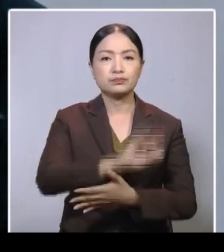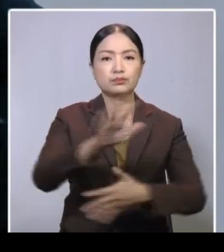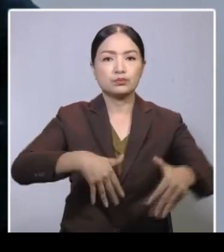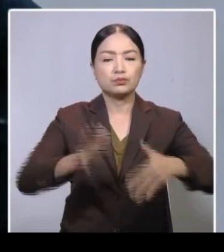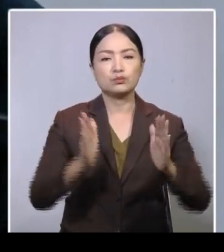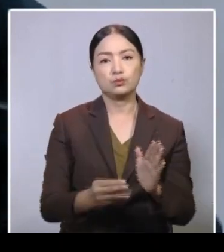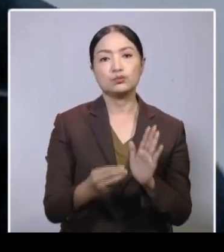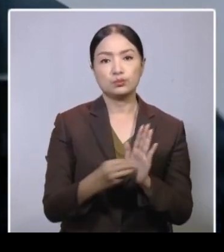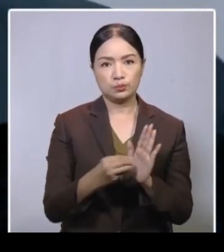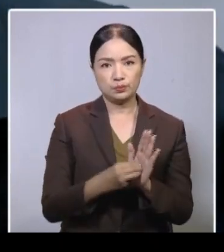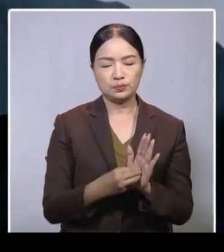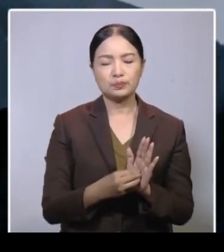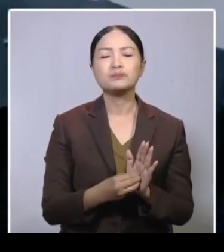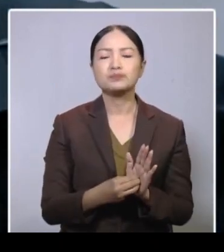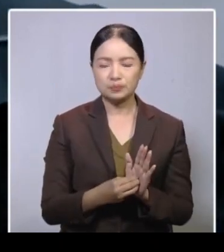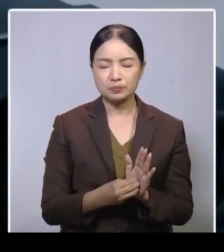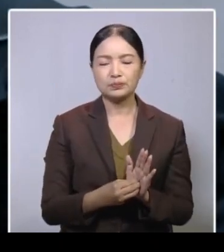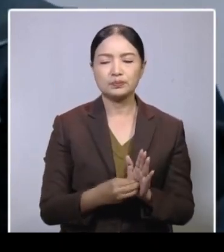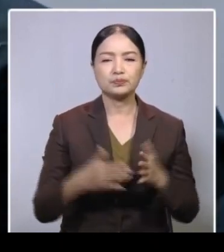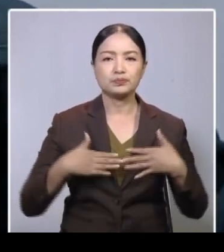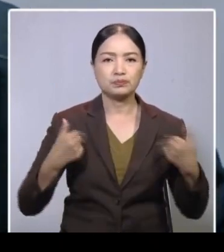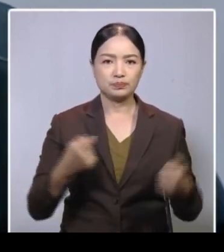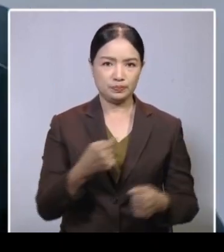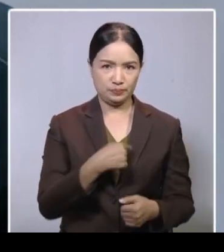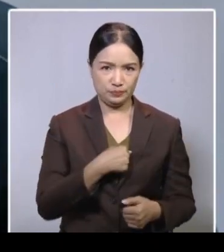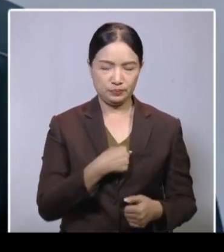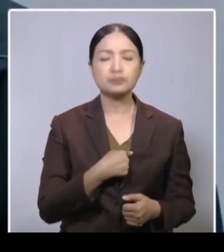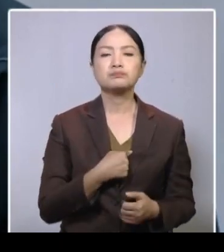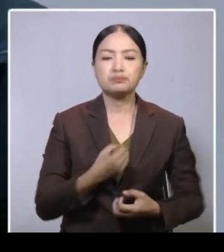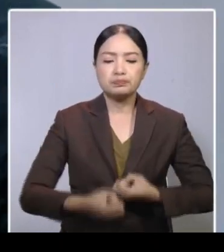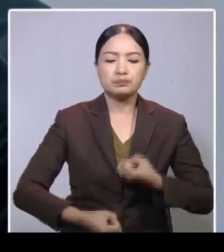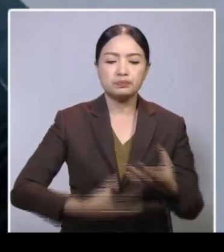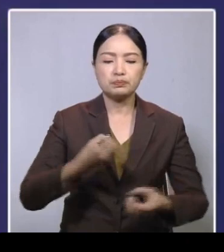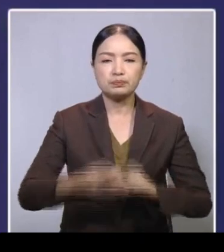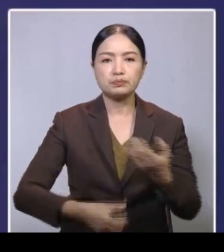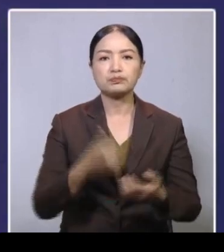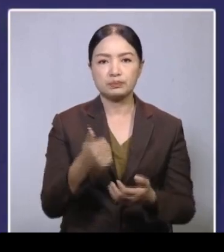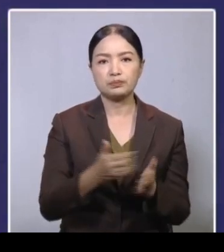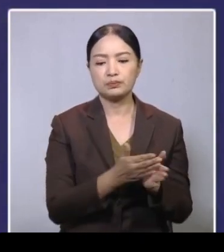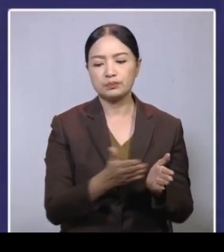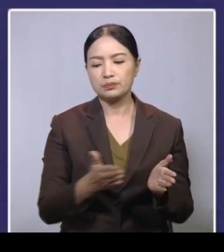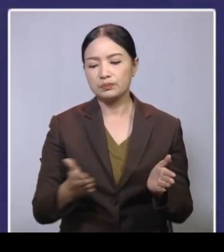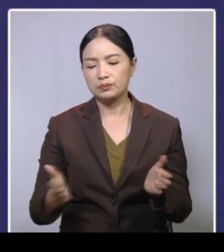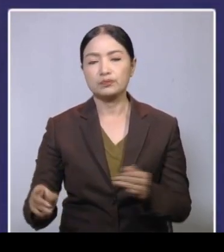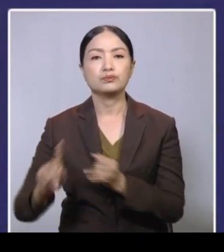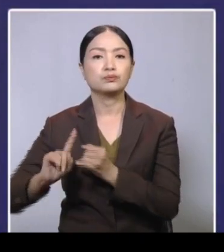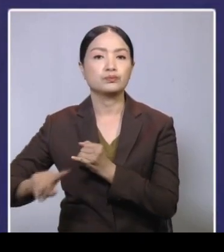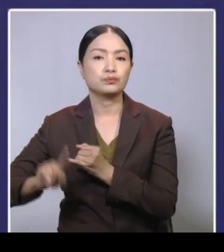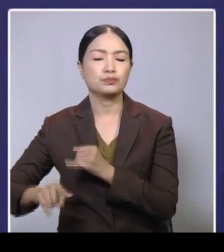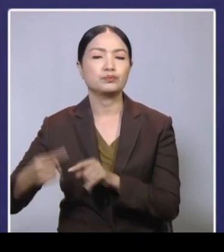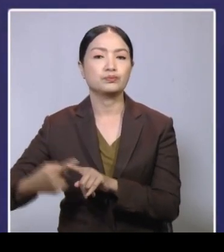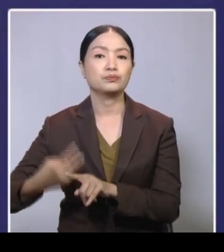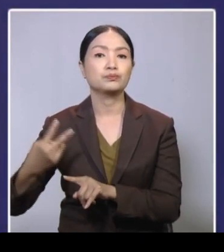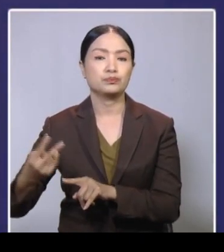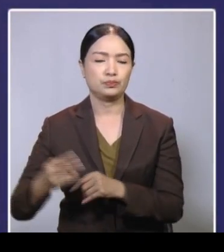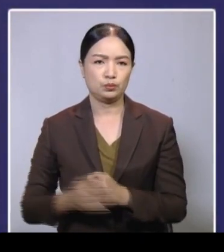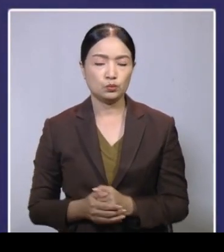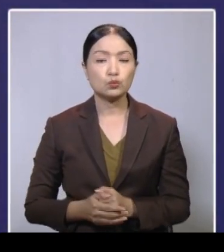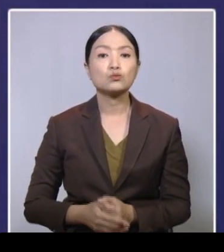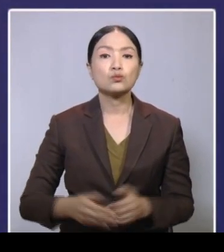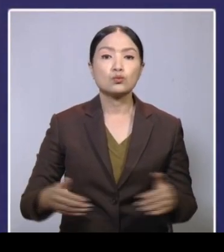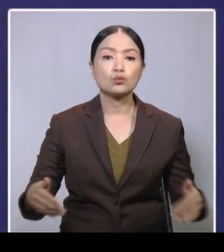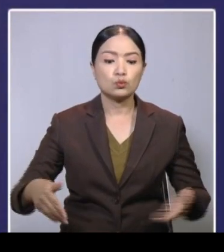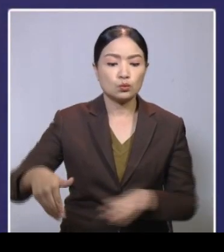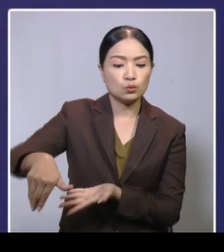ความเห็นได้แล้วก็ขอเน้นย้ำนะคะว่าแนวถนนที่ถูกเวรคืนจะไม่ไปรบกวนบริเวณบ้านเรือนของพี่น้องประชา